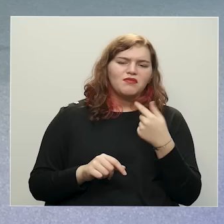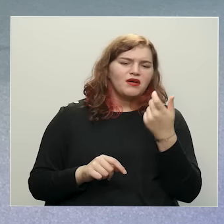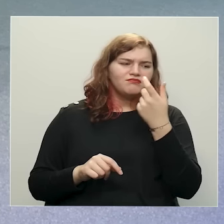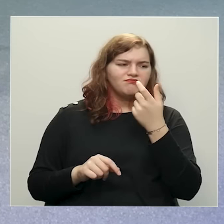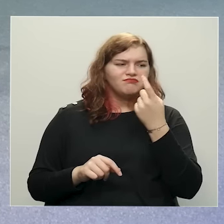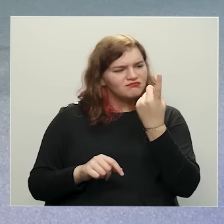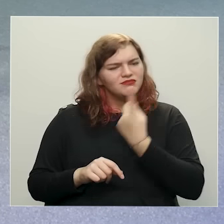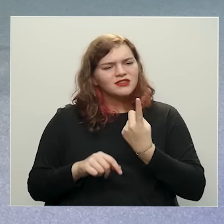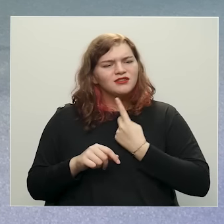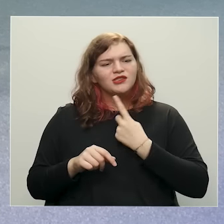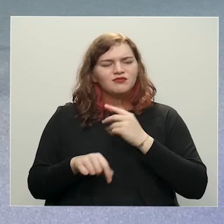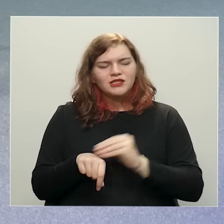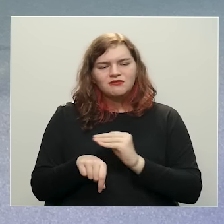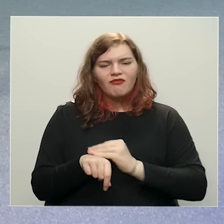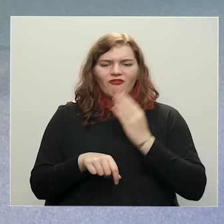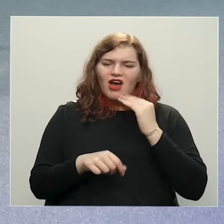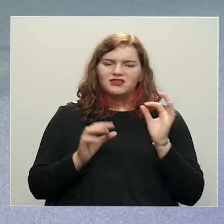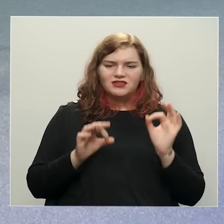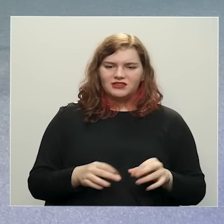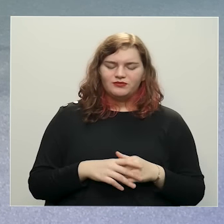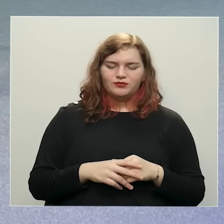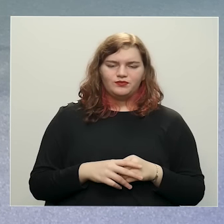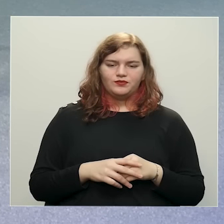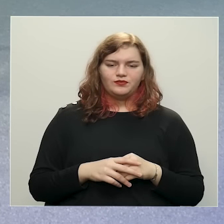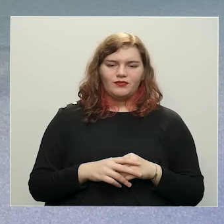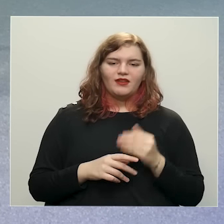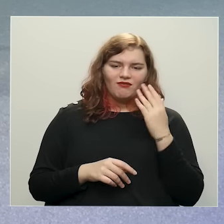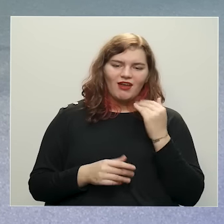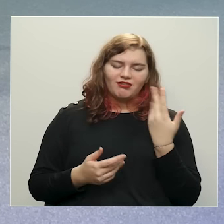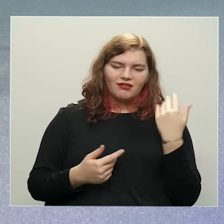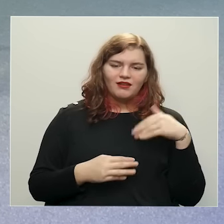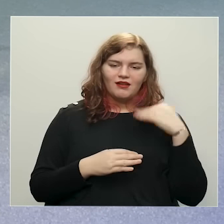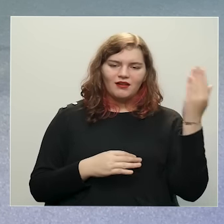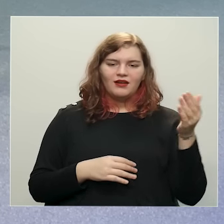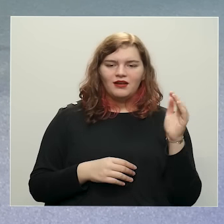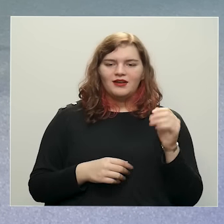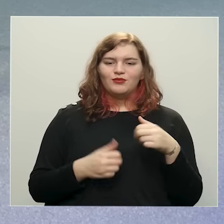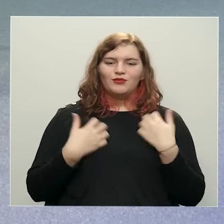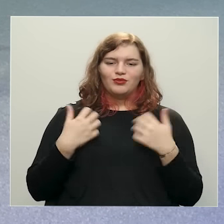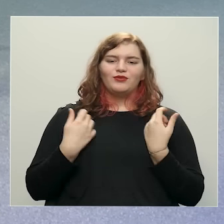care... În sfârșit, fata a fost,